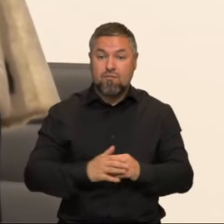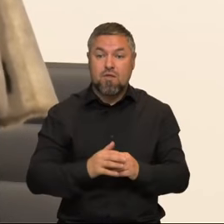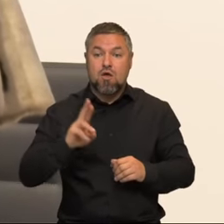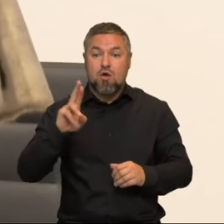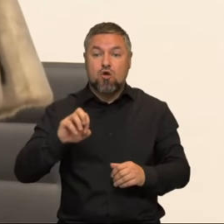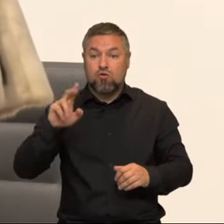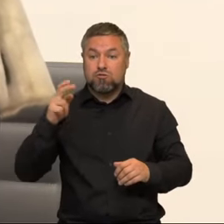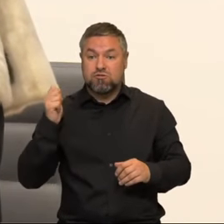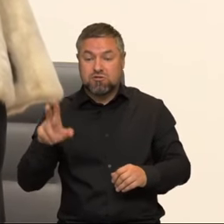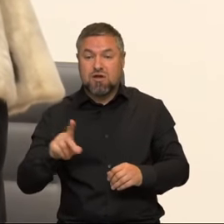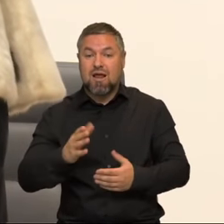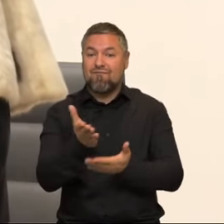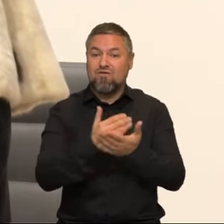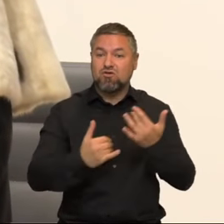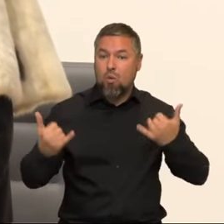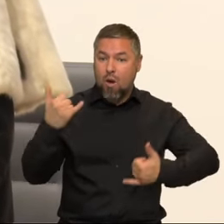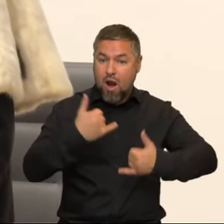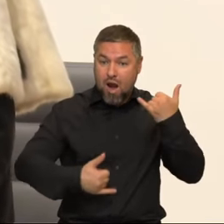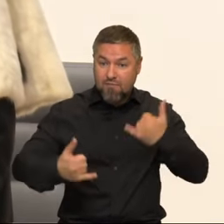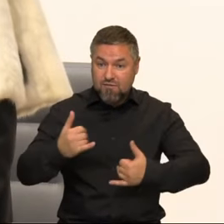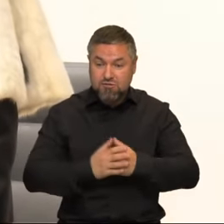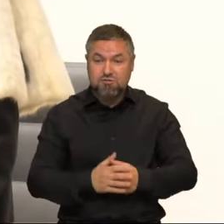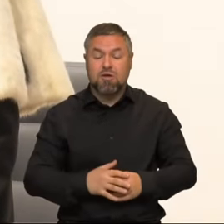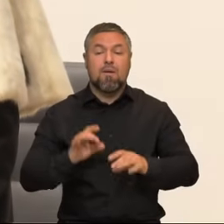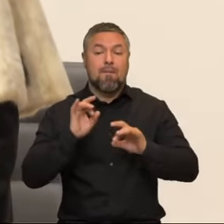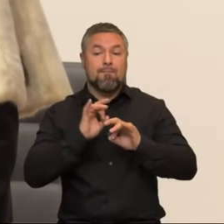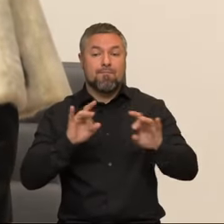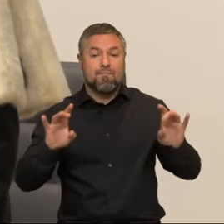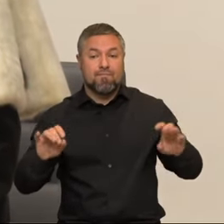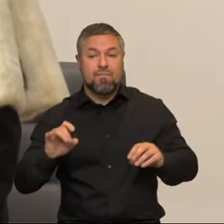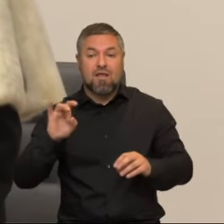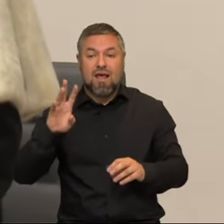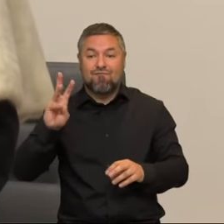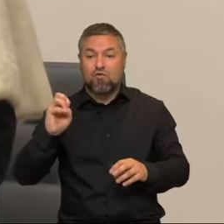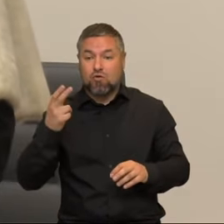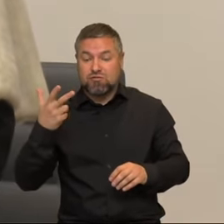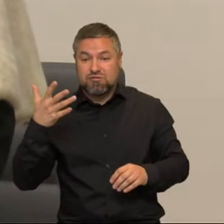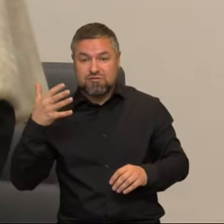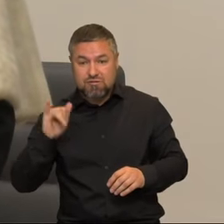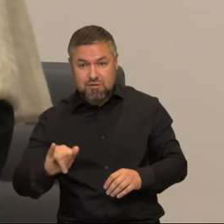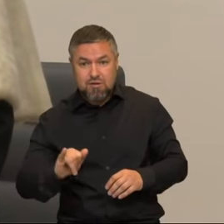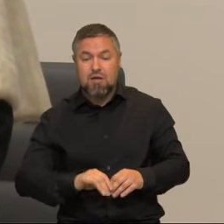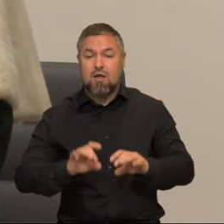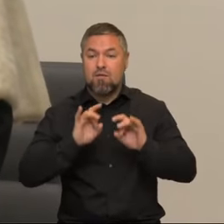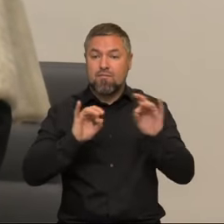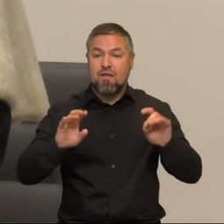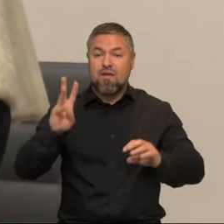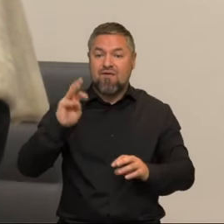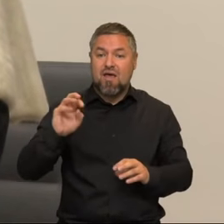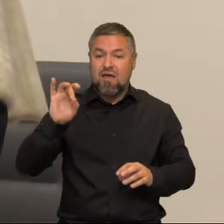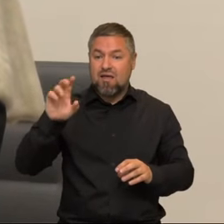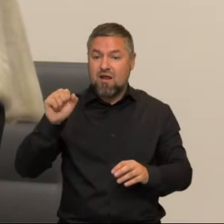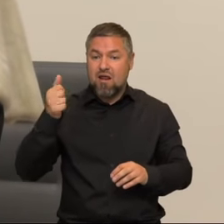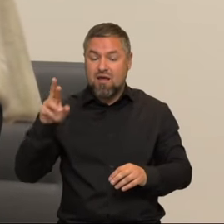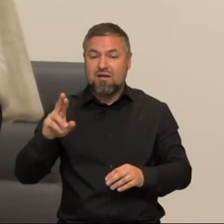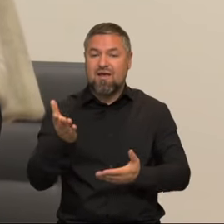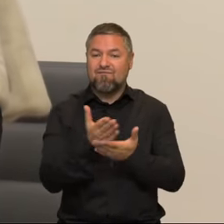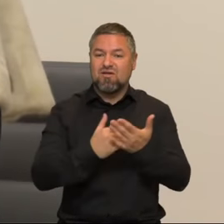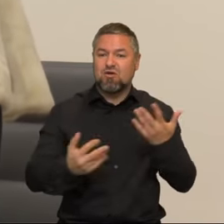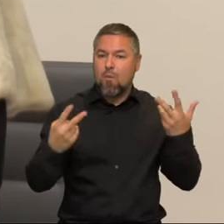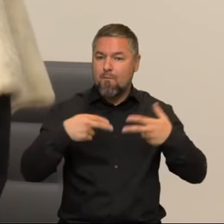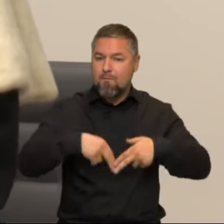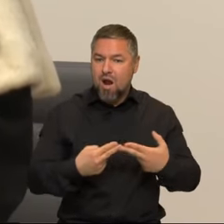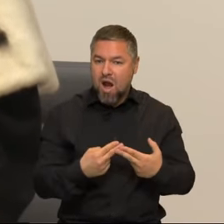Janusza Rusiaka z Wydziału Chemicznego, pana profesora Zbigniewa Gawrońskiego oraz pana profesora Bogdana Wendlera z Wydziału